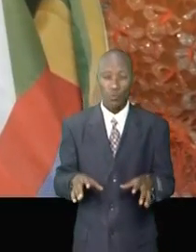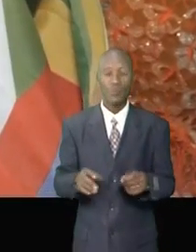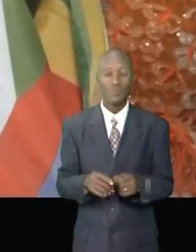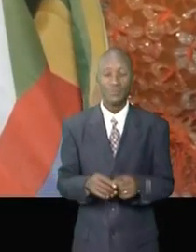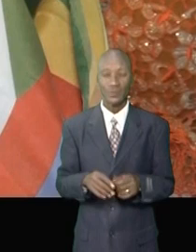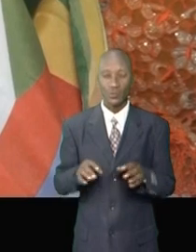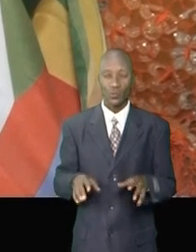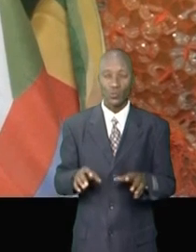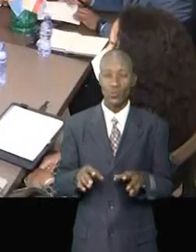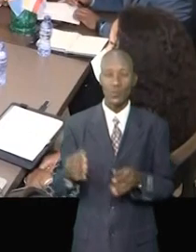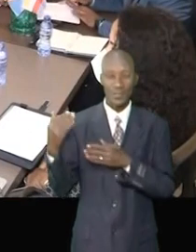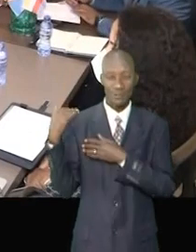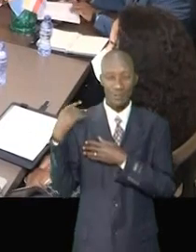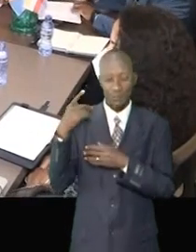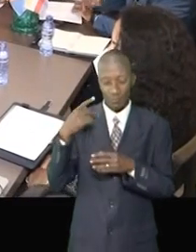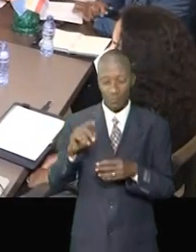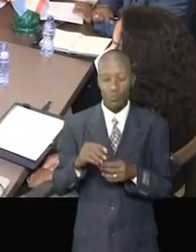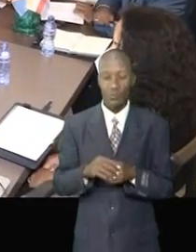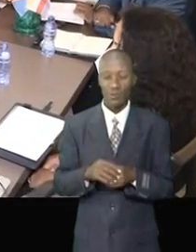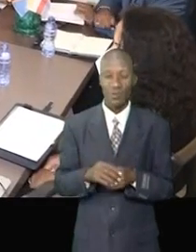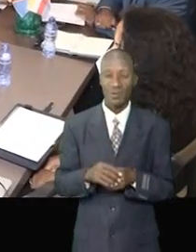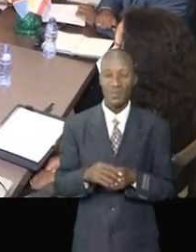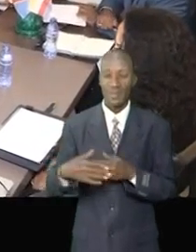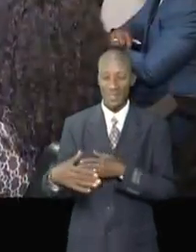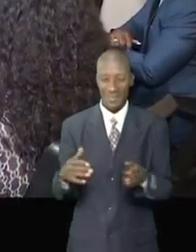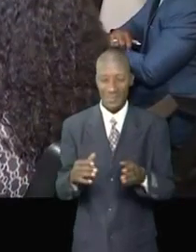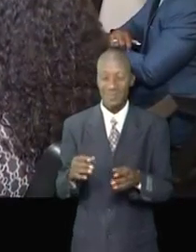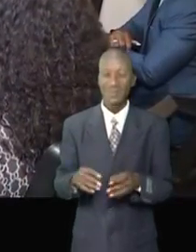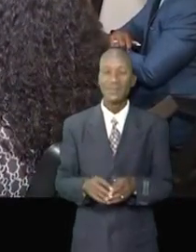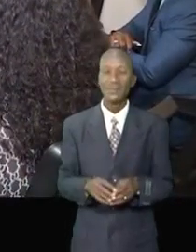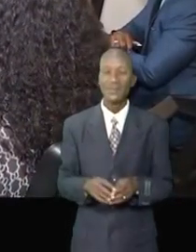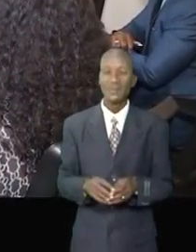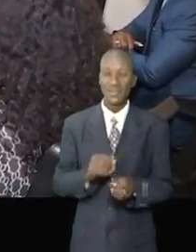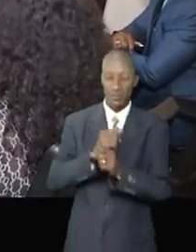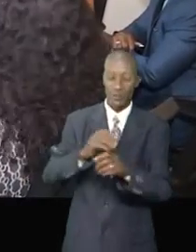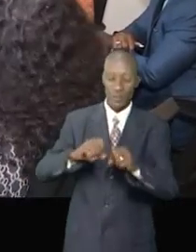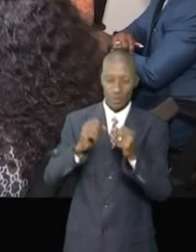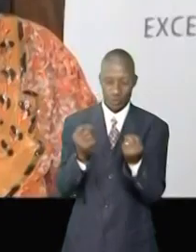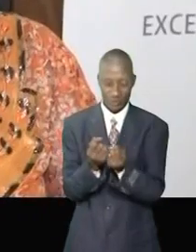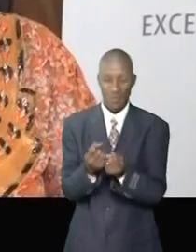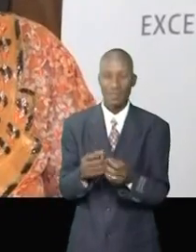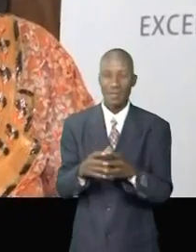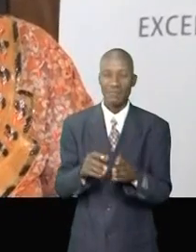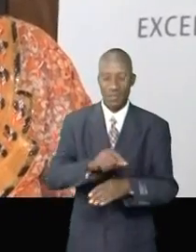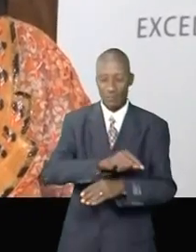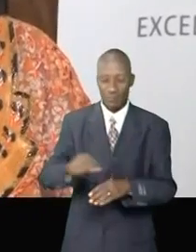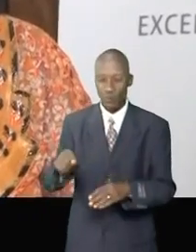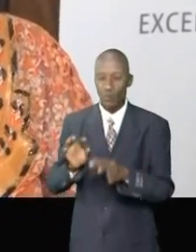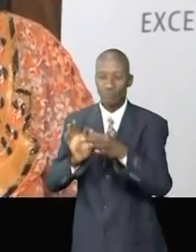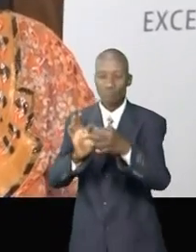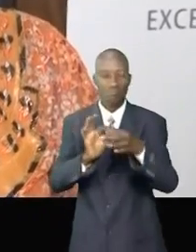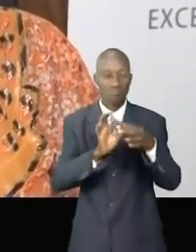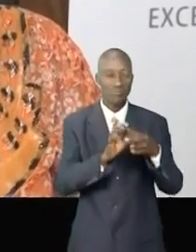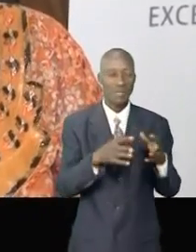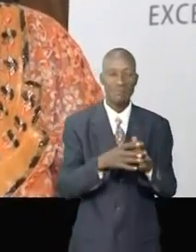de l'Association internationale de sécurité sociale en Afrique centrale à travers son bureau de liaison BLESAC que dirige la directrice générale de la